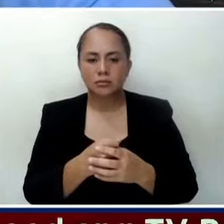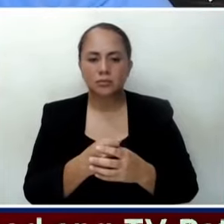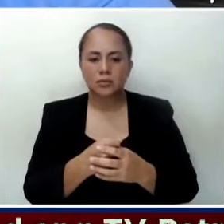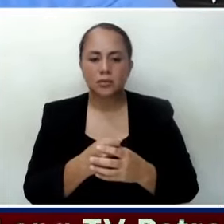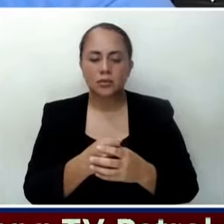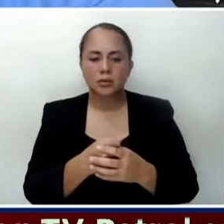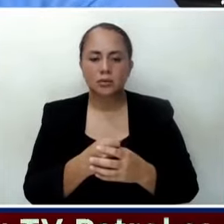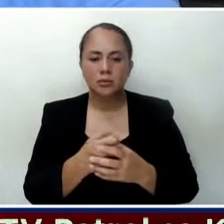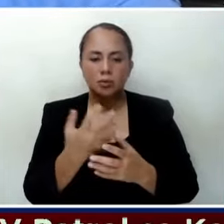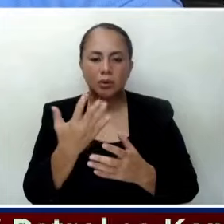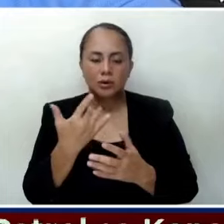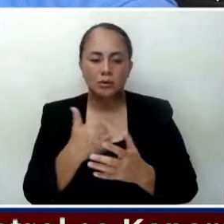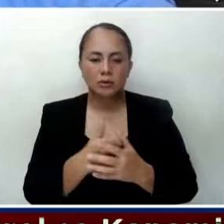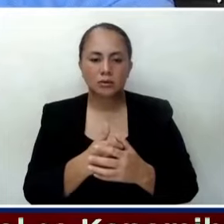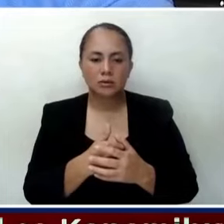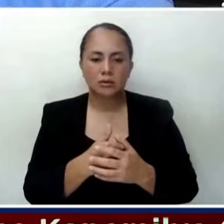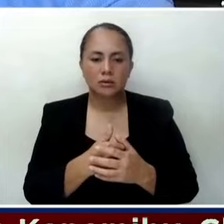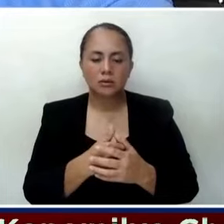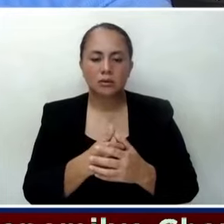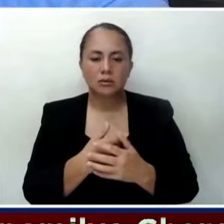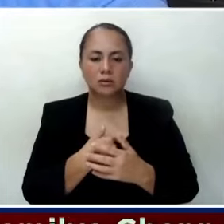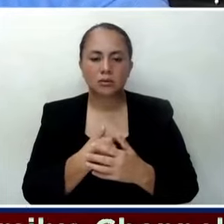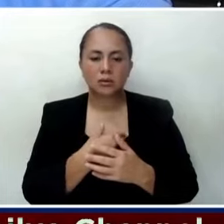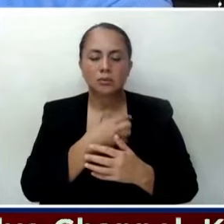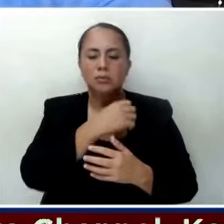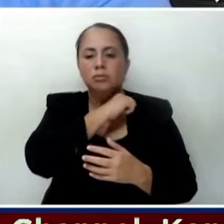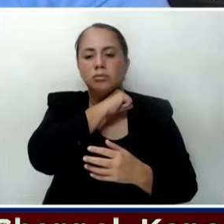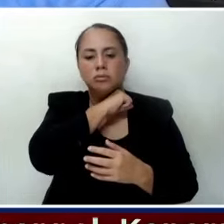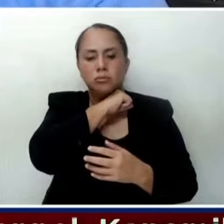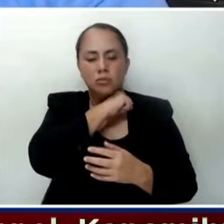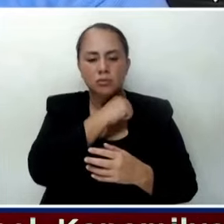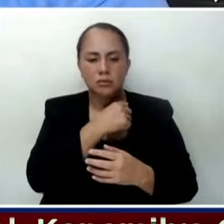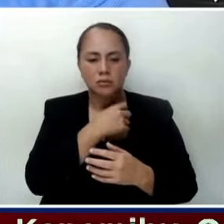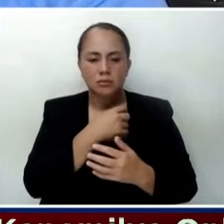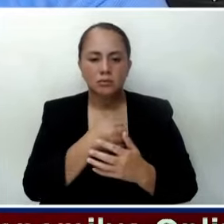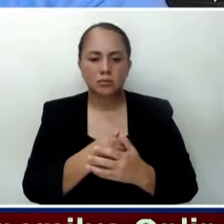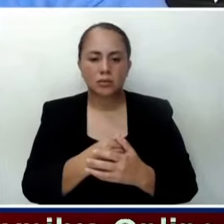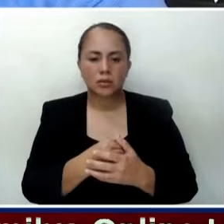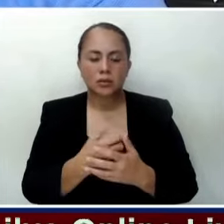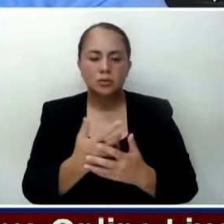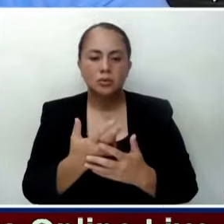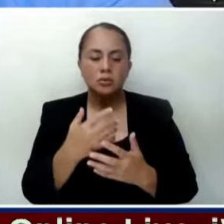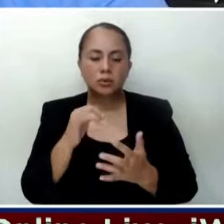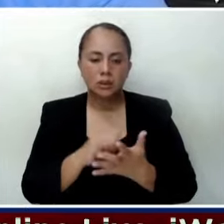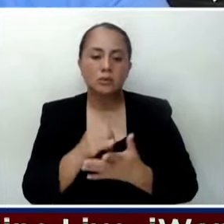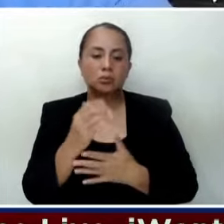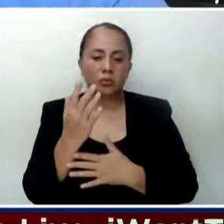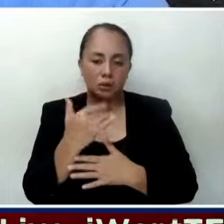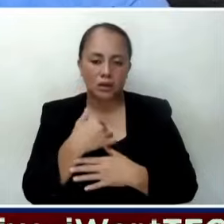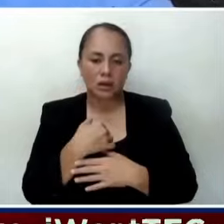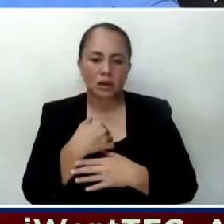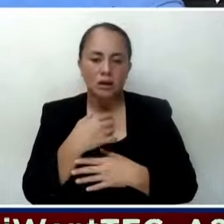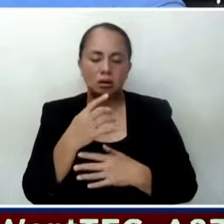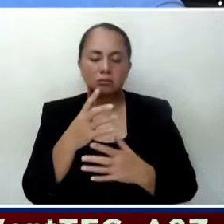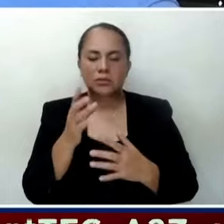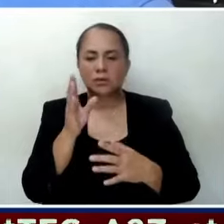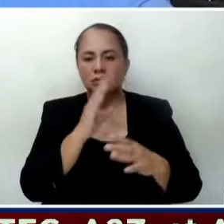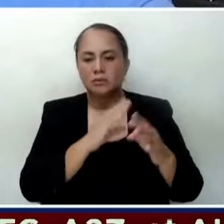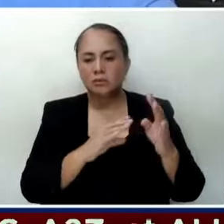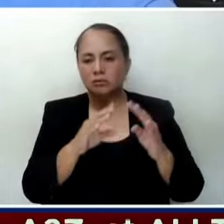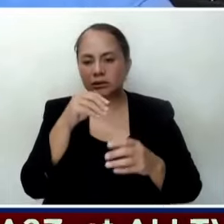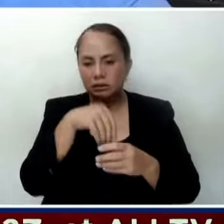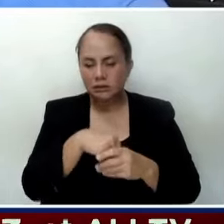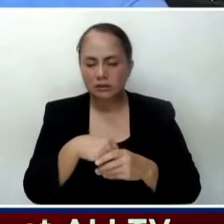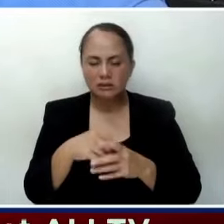kasi hinaano sa leg, sinasakal doon sa leg. So kaya nagkaroon ng gulo-gulo doon